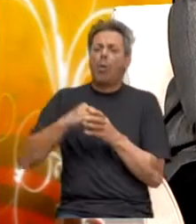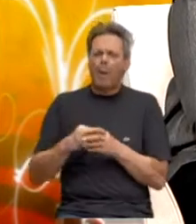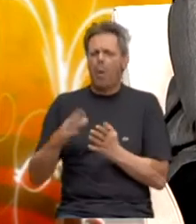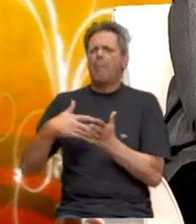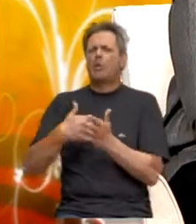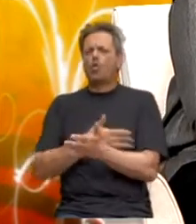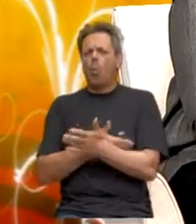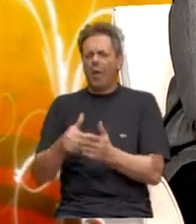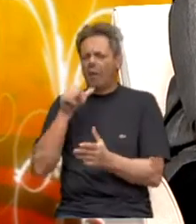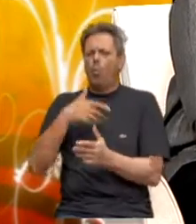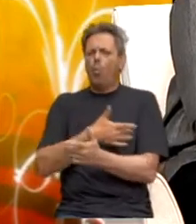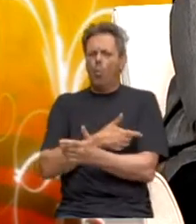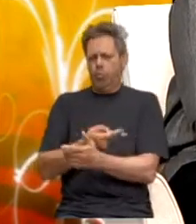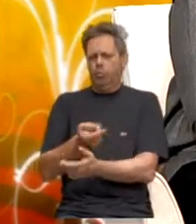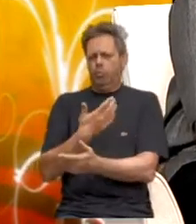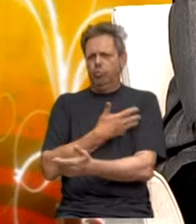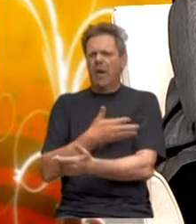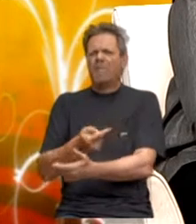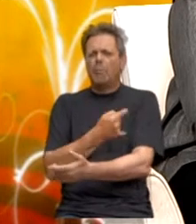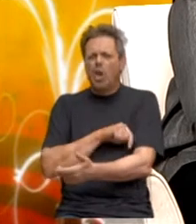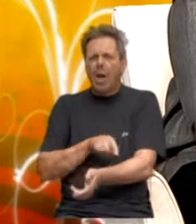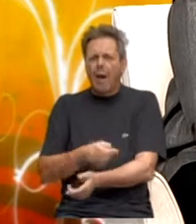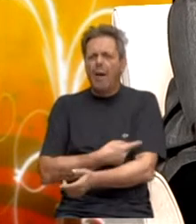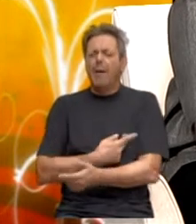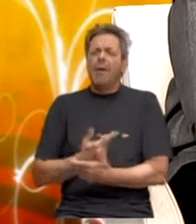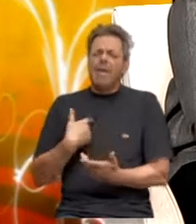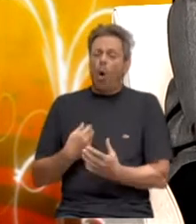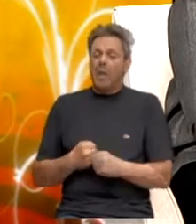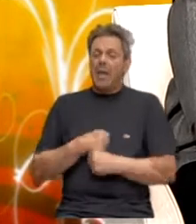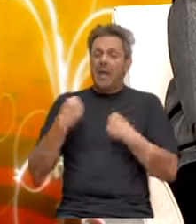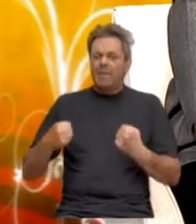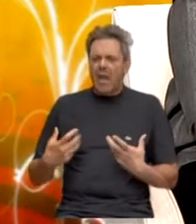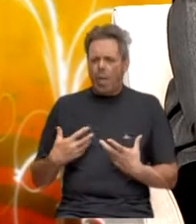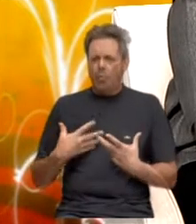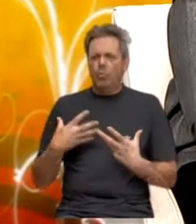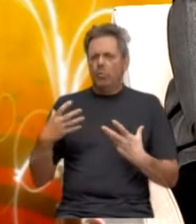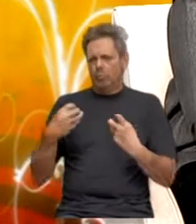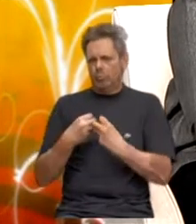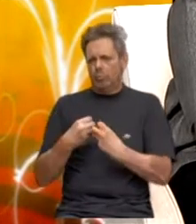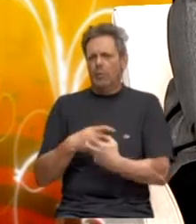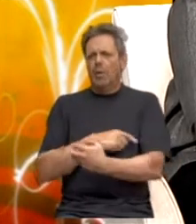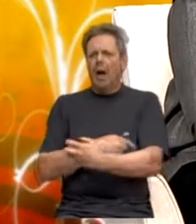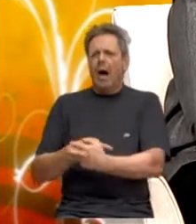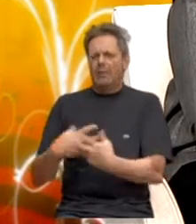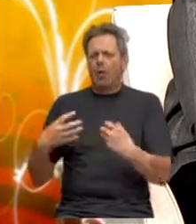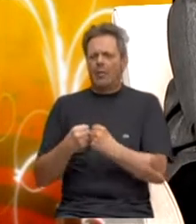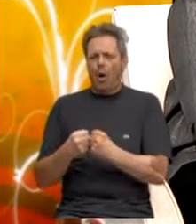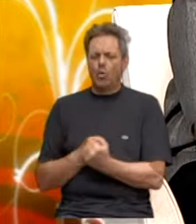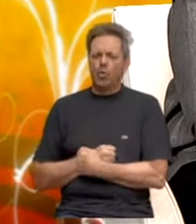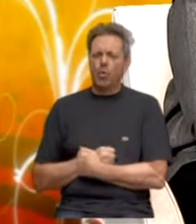žilama. I zapravo oni vrlo rano razvijaju aterosklerozu. Dakle, akademik Reiner i akademik